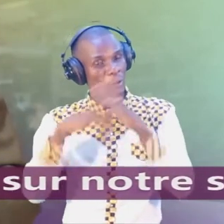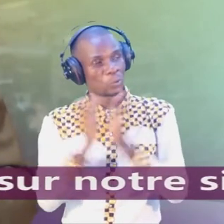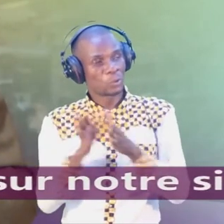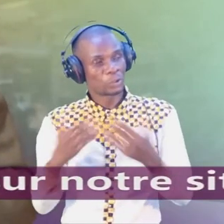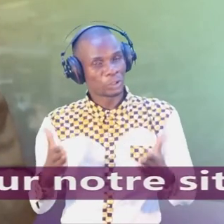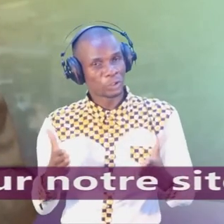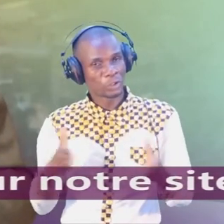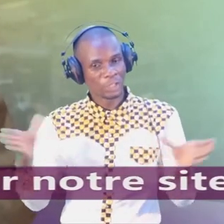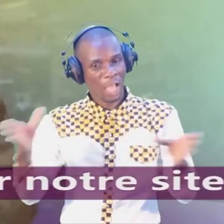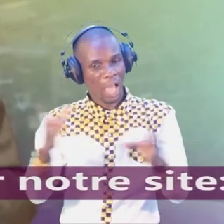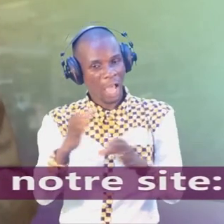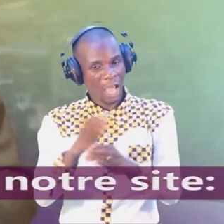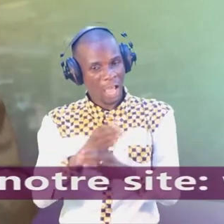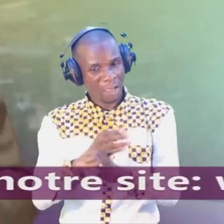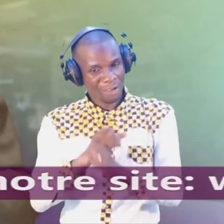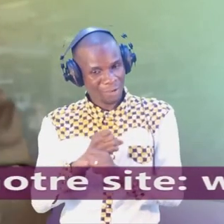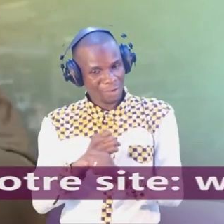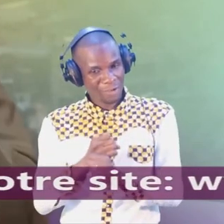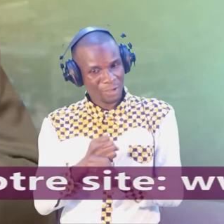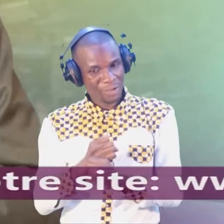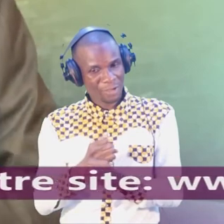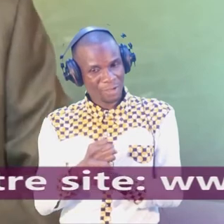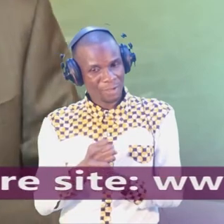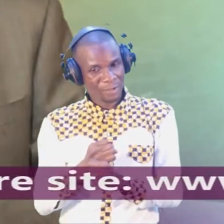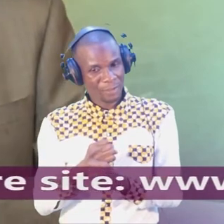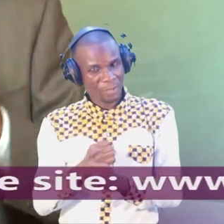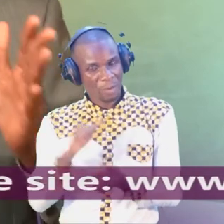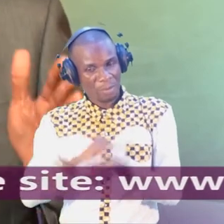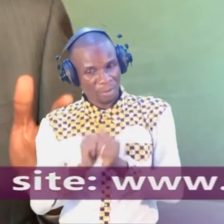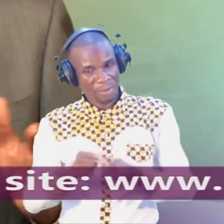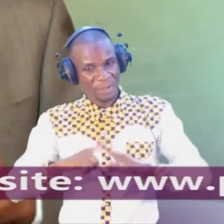kwamba anayechukia mwenzie ni muuaji.